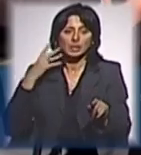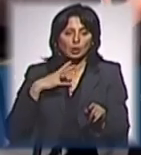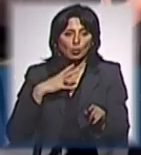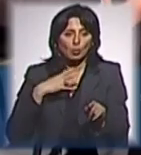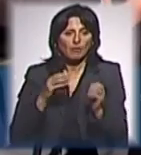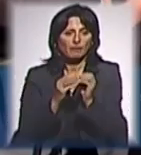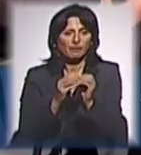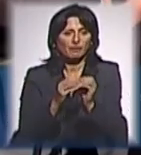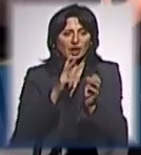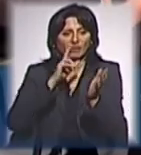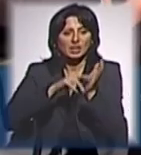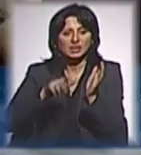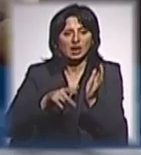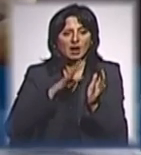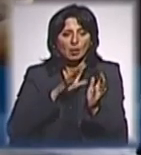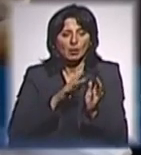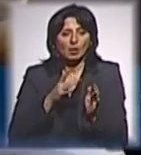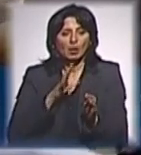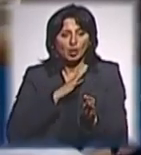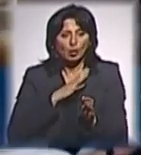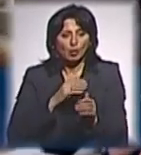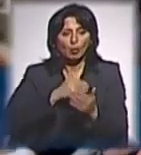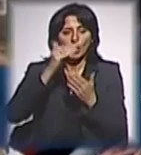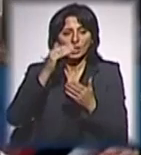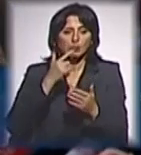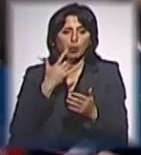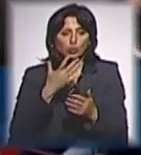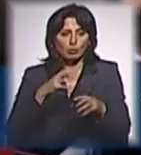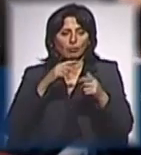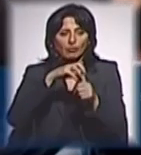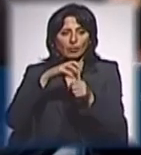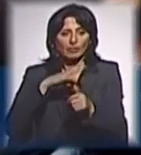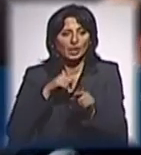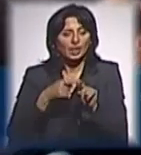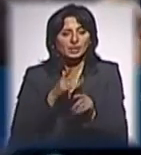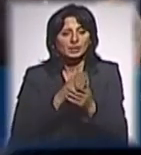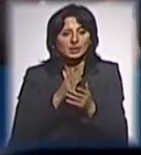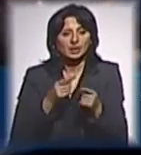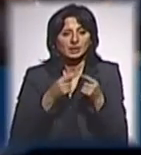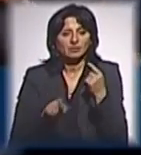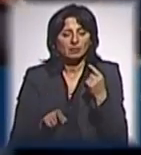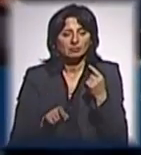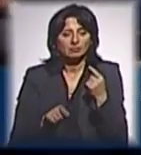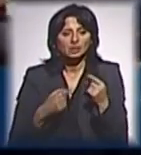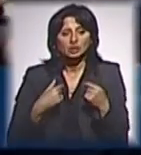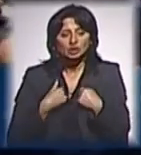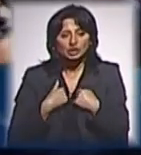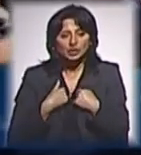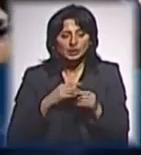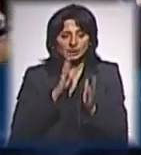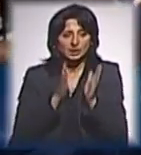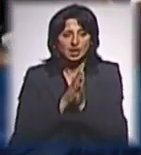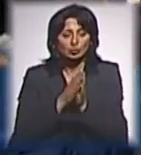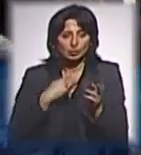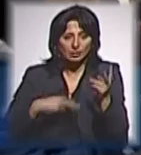ხნის წინ იყვნენ 8 წლის განმავლობაში უმაღლეს პოლიტიკურ თანამდებობებზე. ეს არის ის განმასხვავებელი,